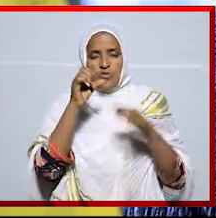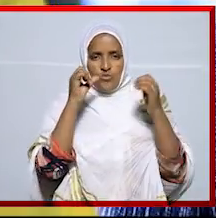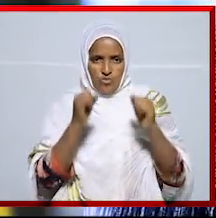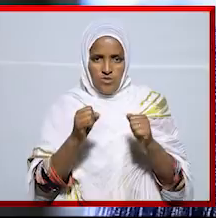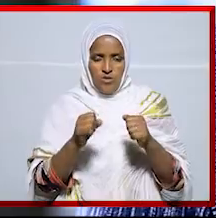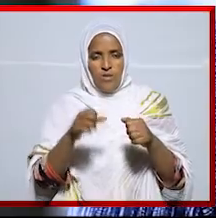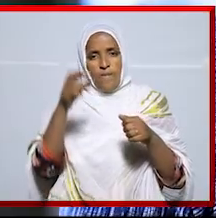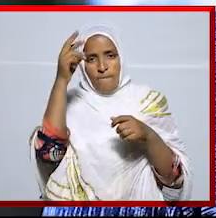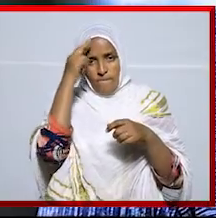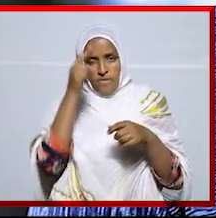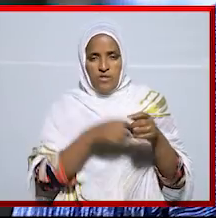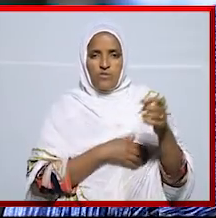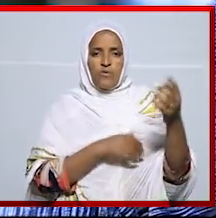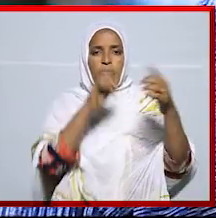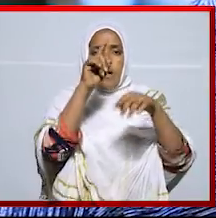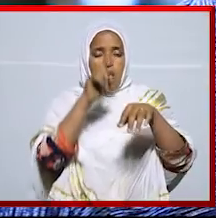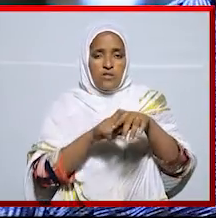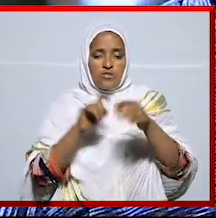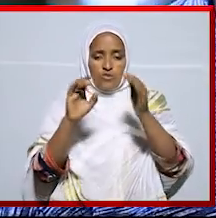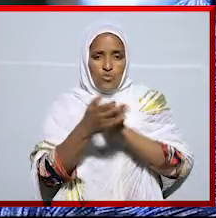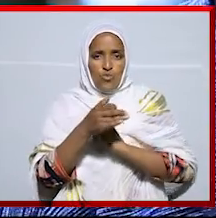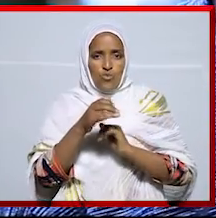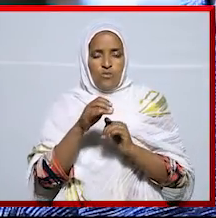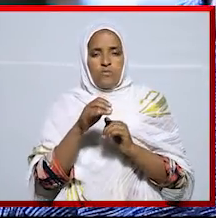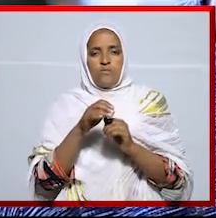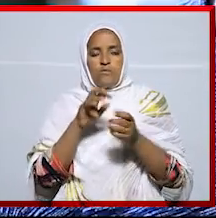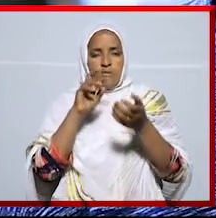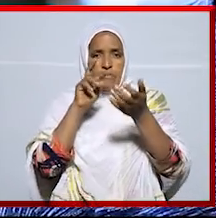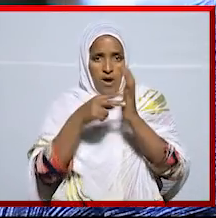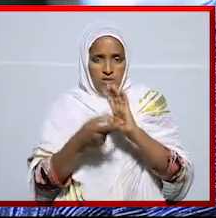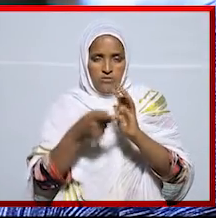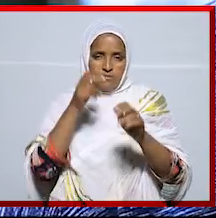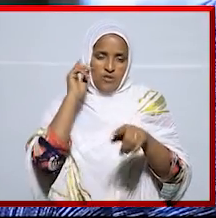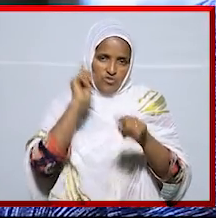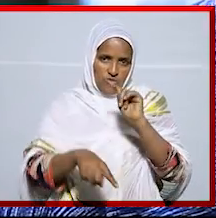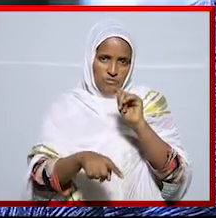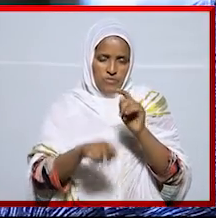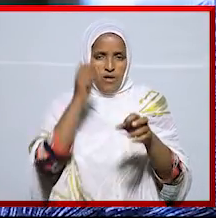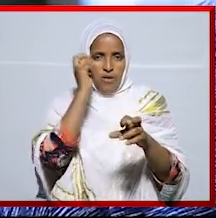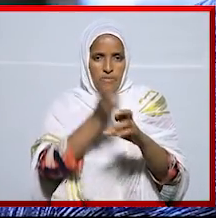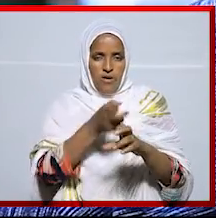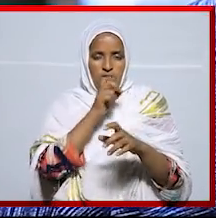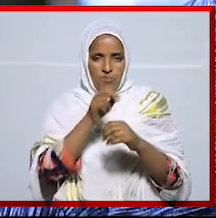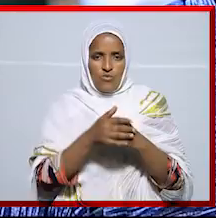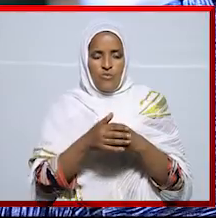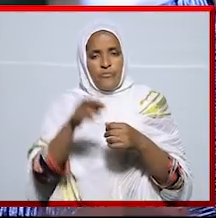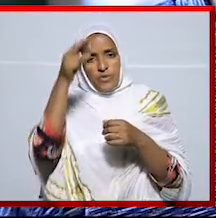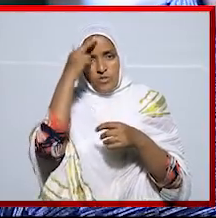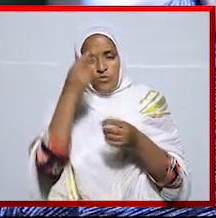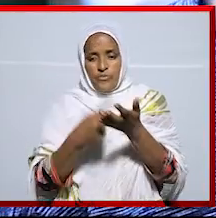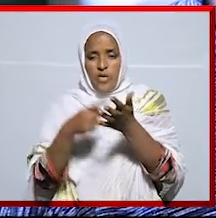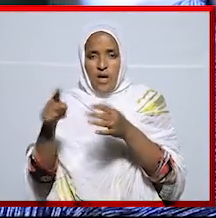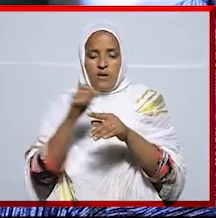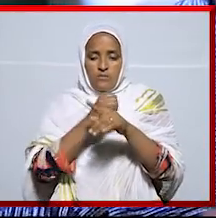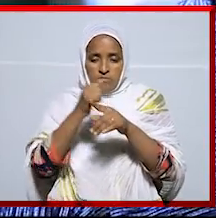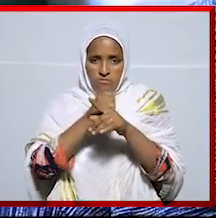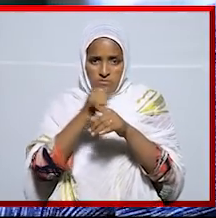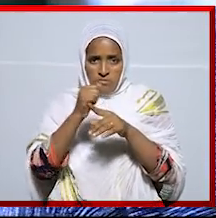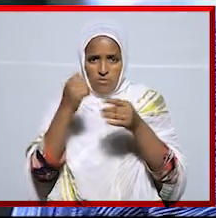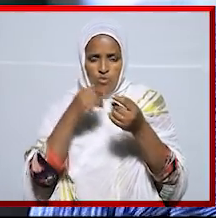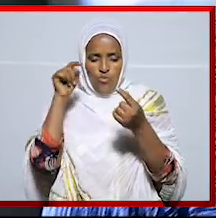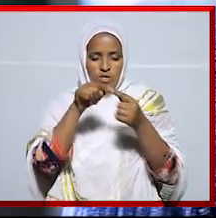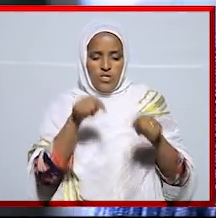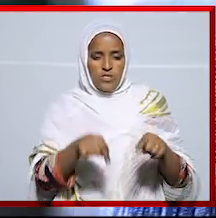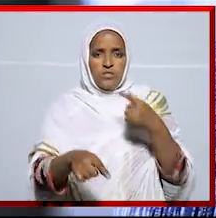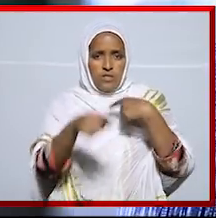እንደዛው አለው። ግን ሳስበው ግን አሁን ላይ በአብዛኛው ነገር ሰው ተጽዕኖ ላይ ወድቋል፣ በቴሌቪዥኖች ማለት ነው። ፊልም በማየት